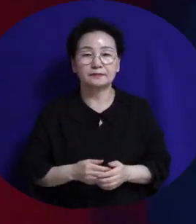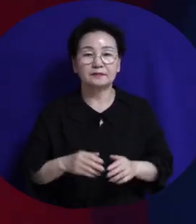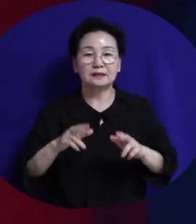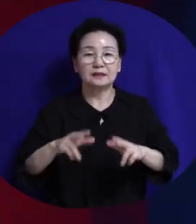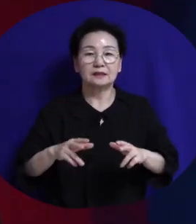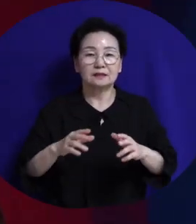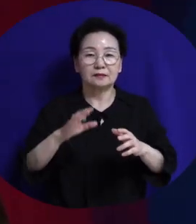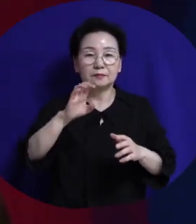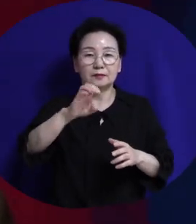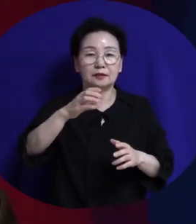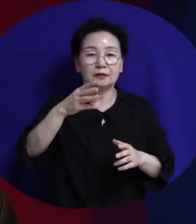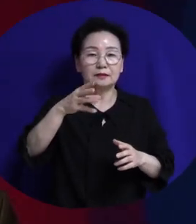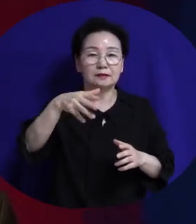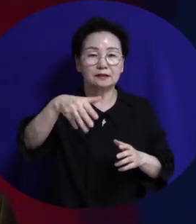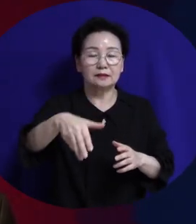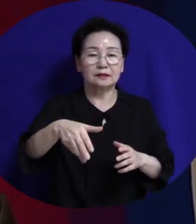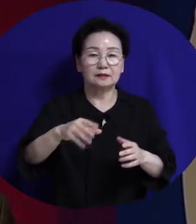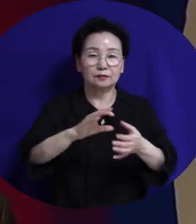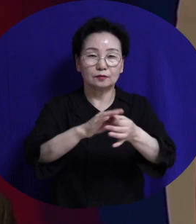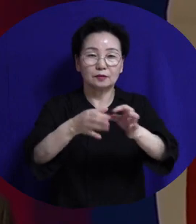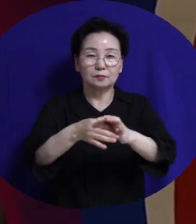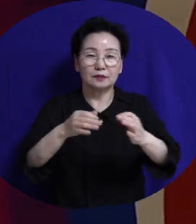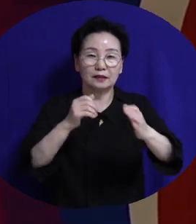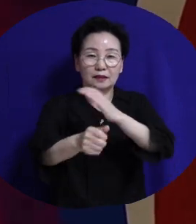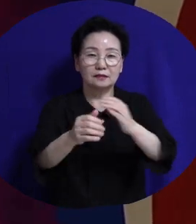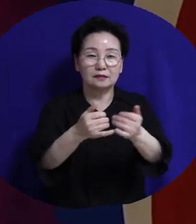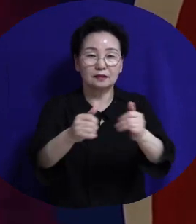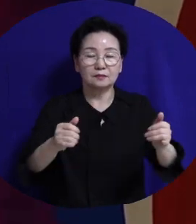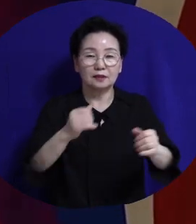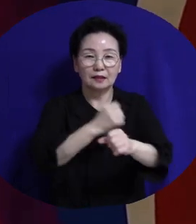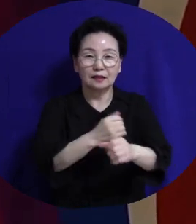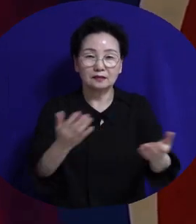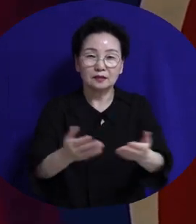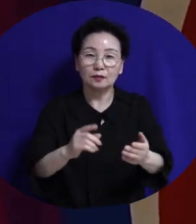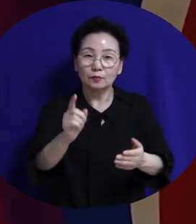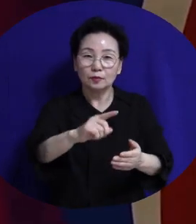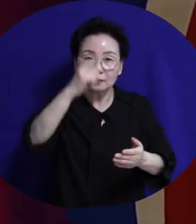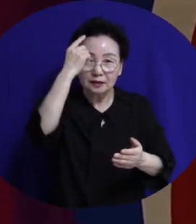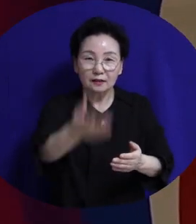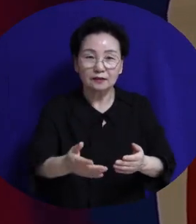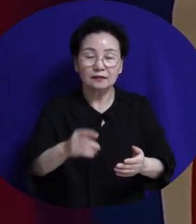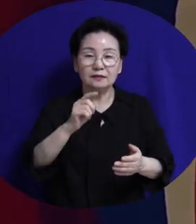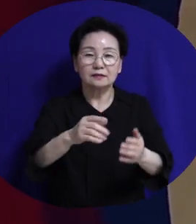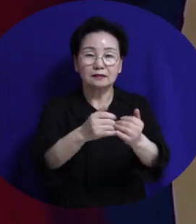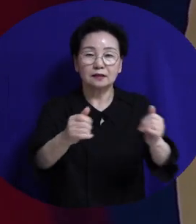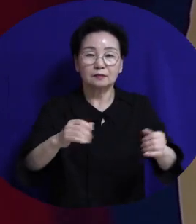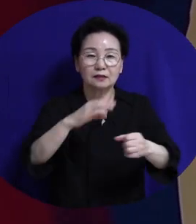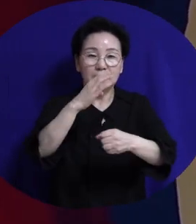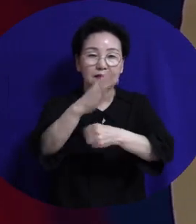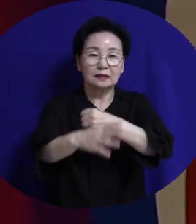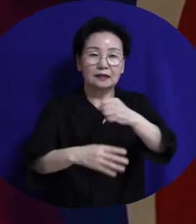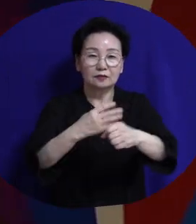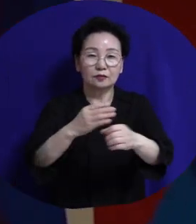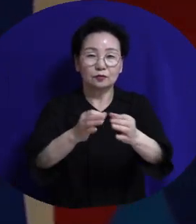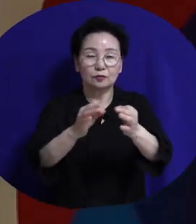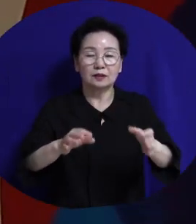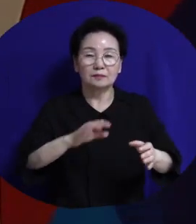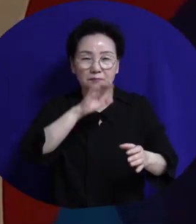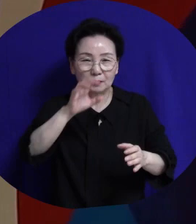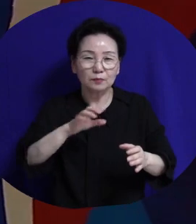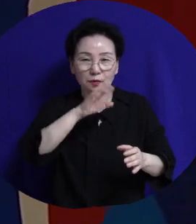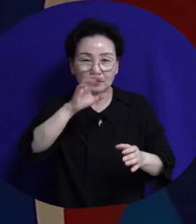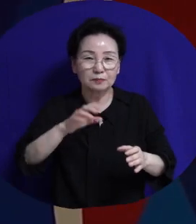지금 평창올림픽에 나갈 사람들이 한 것이 뭡니까? 그래도 이 4년 동안 헌것해하고 헌것해한